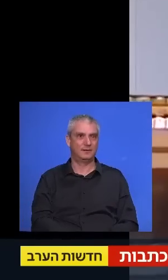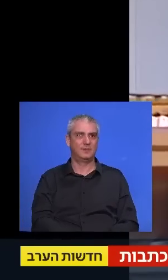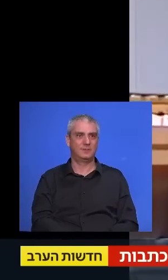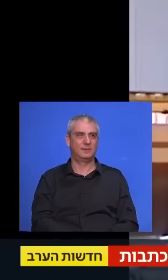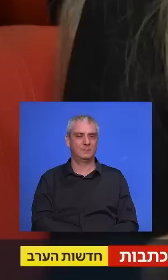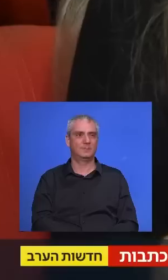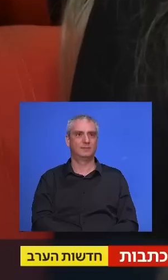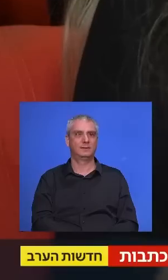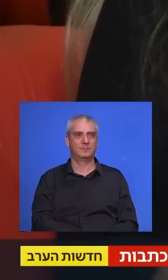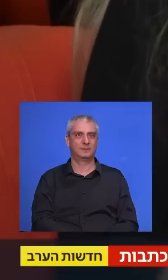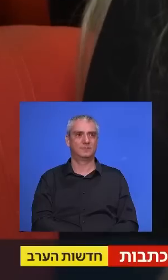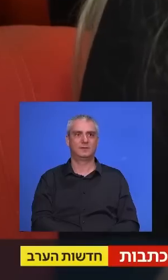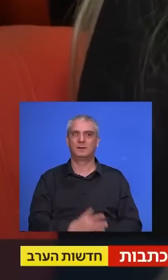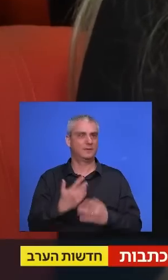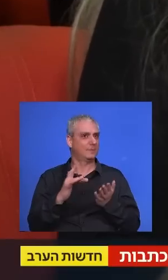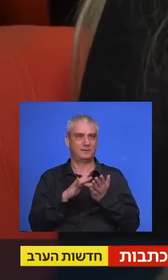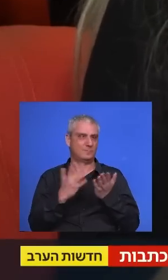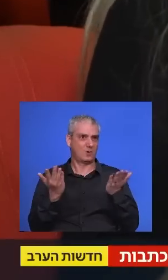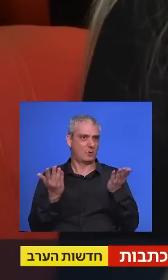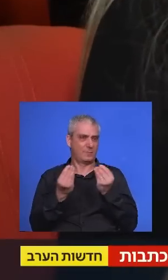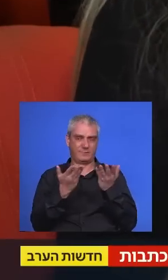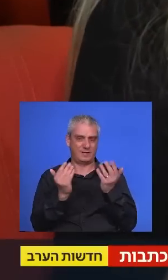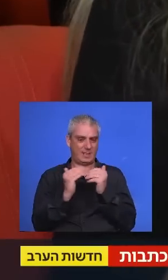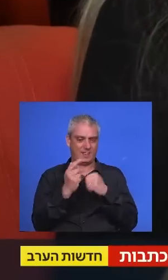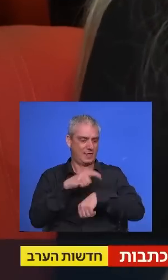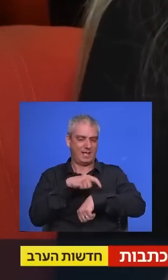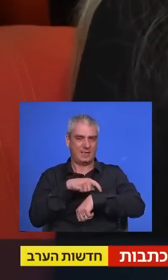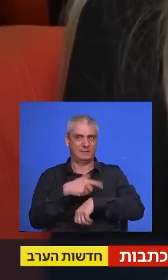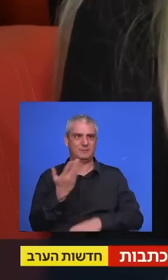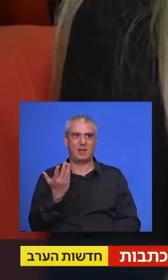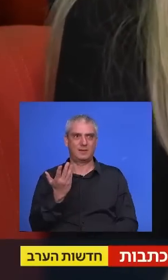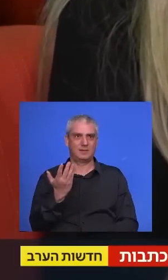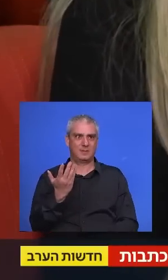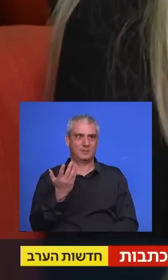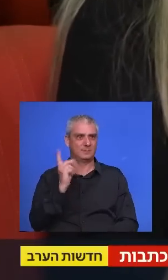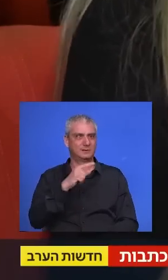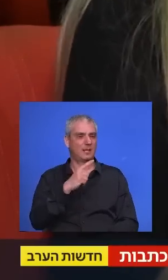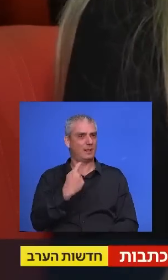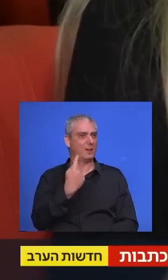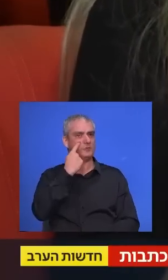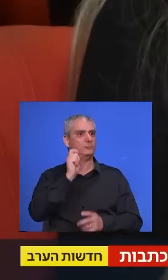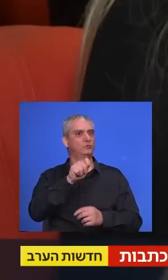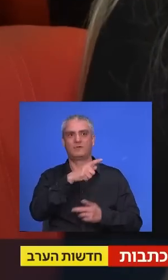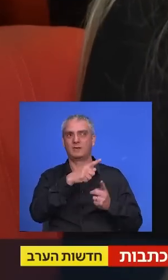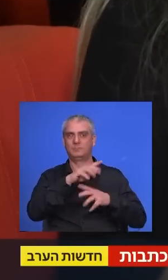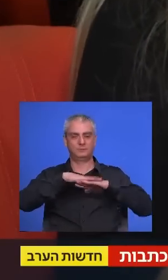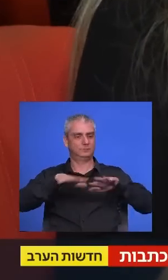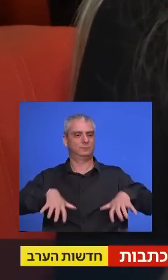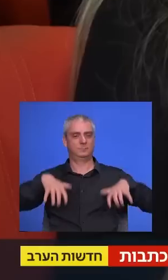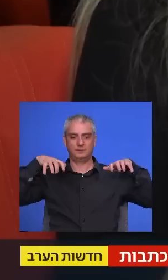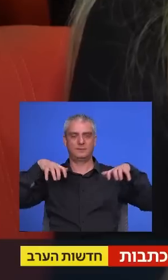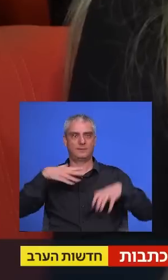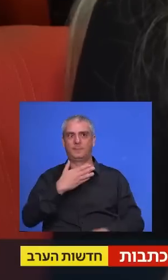טה-טה-טה-טה-טה-טה-טה-טה-טה-טה. ואין פה מקום לדבר כזה, אין זמן. את צריכה להרשים שופטים שיושבים על